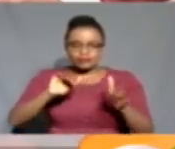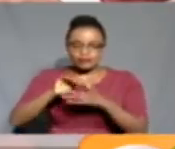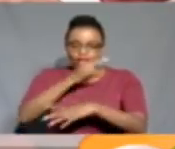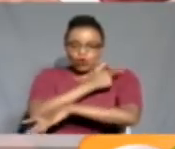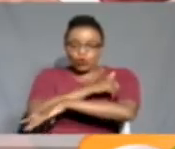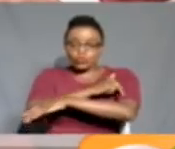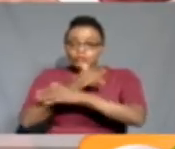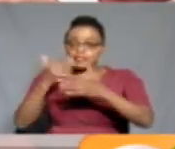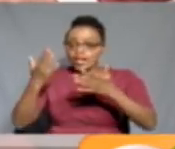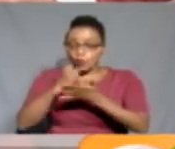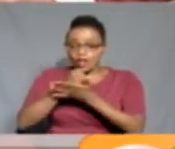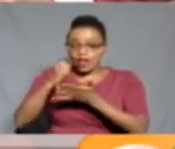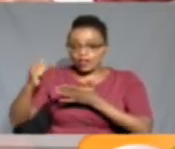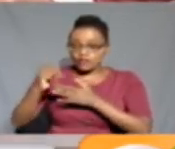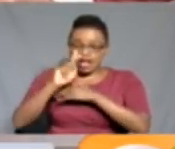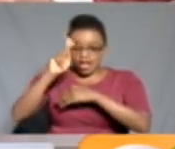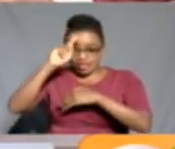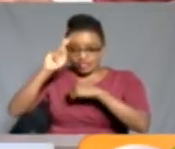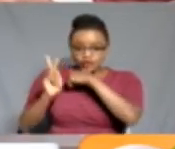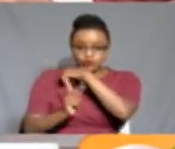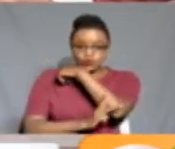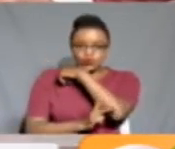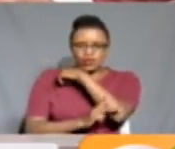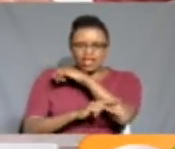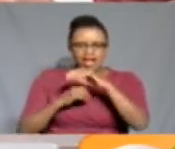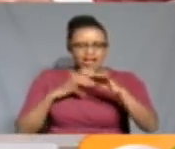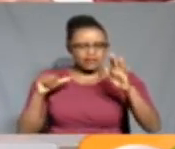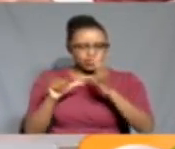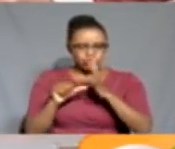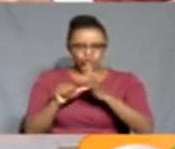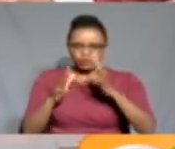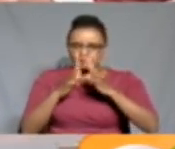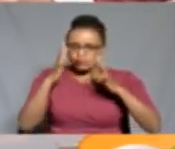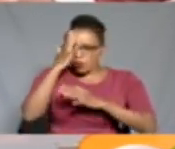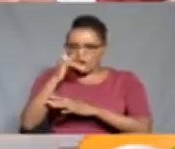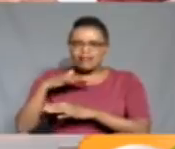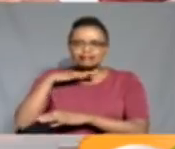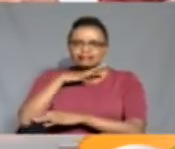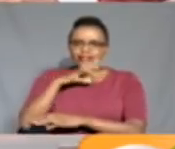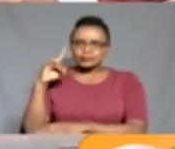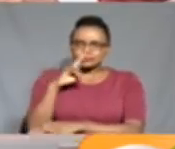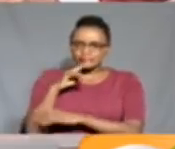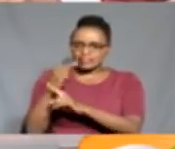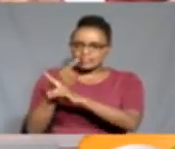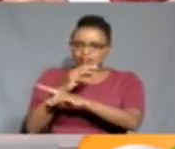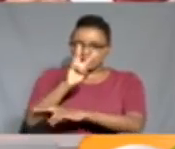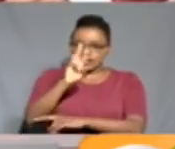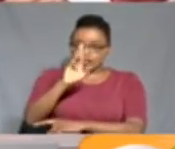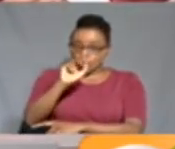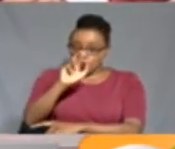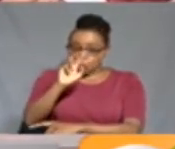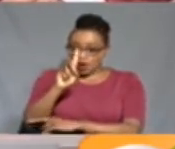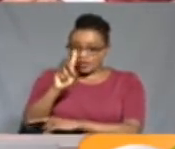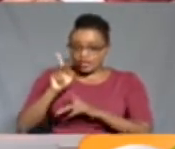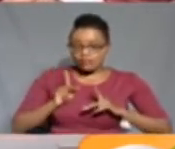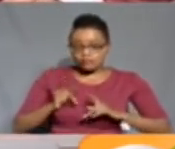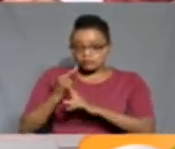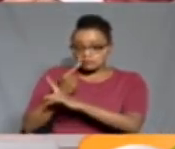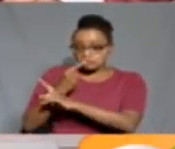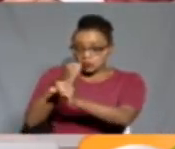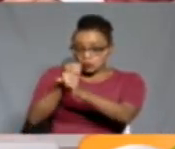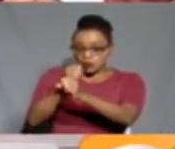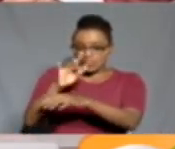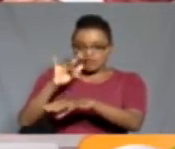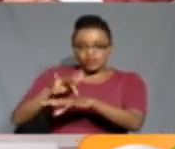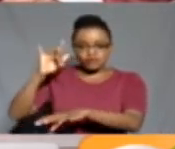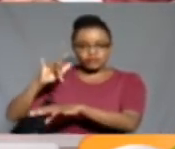Hospitali ya rufaa Kerugoya kaunti ya Kirinyaga iko katika hali mbaya mno, huku uchafu ukitapakaa katika wodi mbalimbali. Na baadhi ya wahudumu wa afya